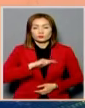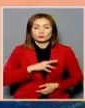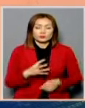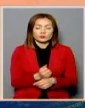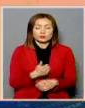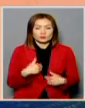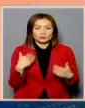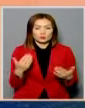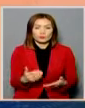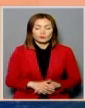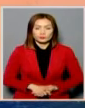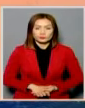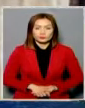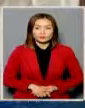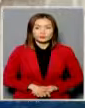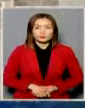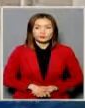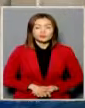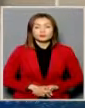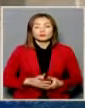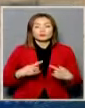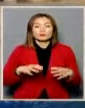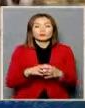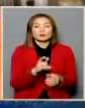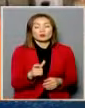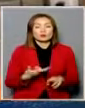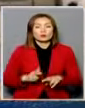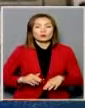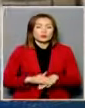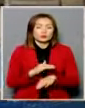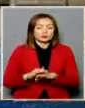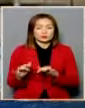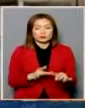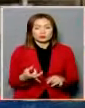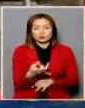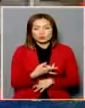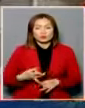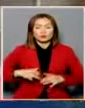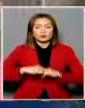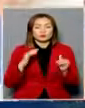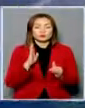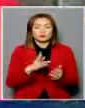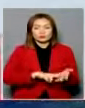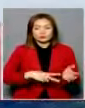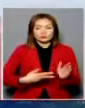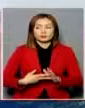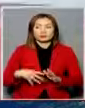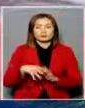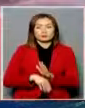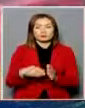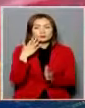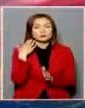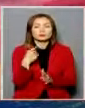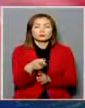табыс тілеймін. Көп-көп рахмет дейм. Қоғамдық қор мүшелері мұндай қайырымдылық шарасын аудандарда да өткізуді жоспарлап отыр. Оның